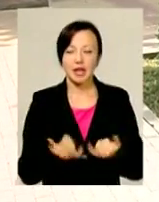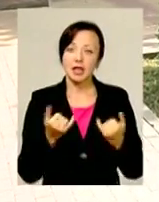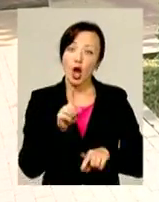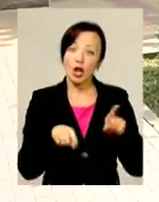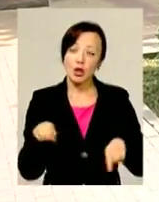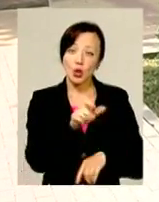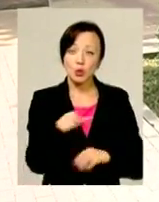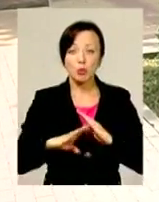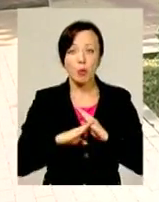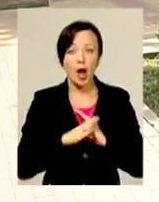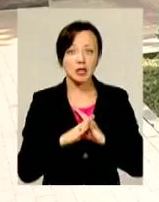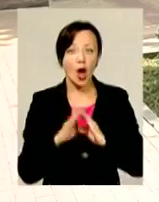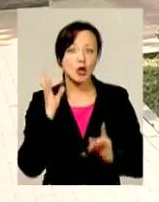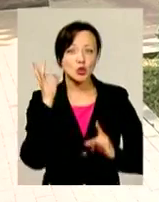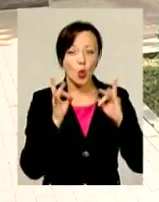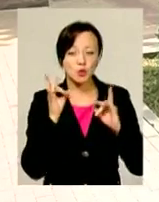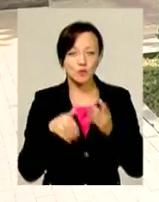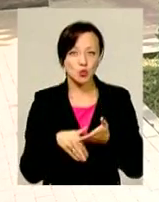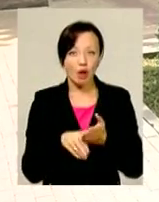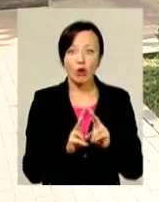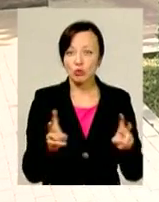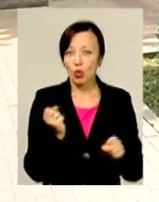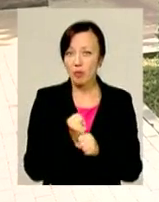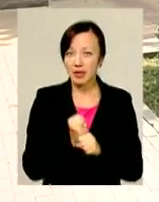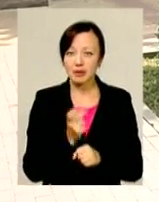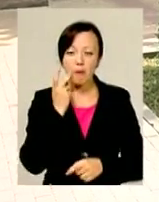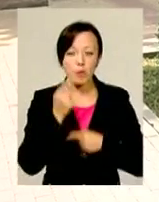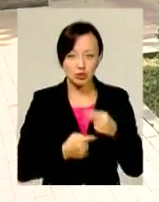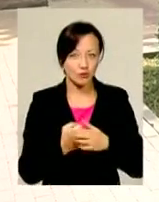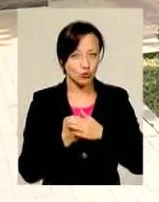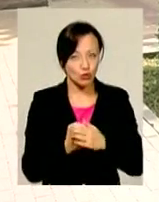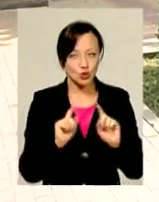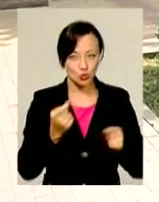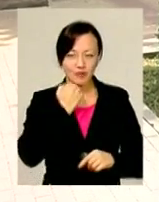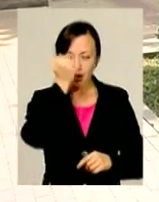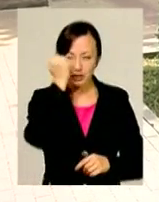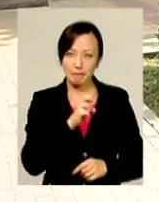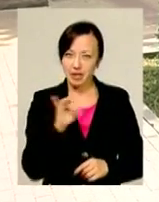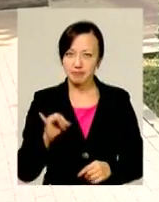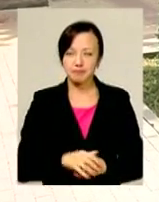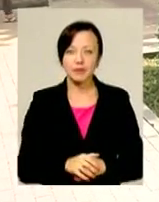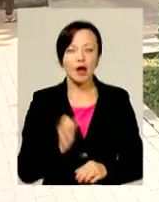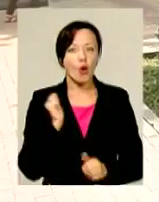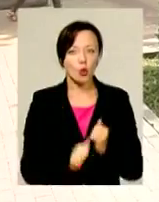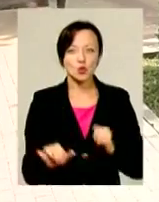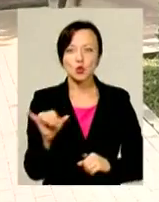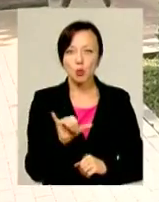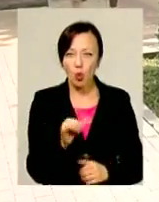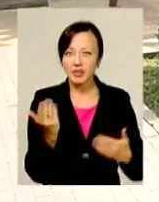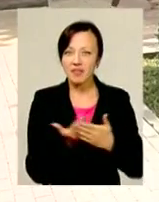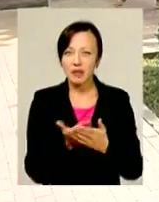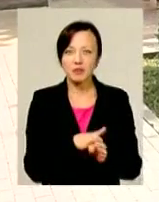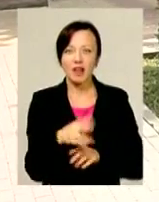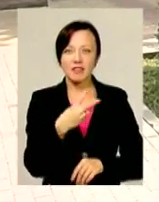люди допомагають нам з озвученням. Якщо б хтось міг робити це на постійній основі, ми були б дуже вдячні. Кожної суботи фільм